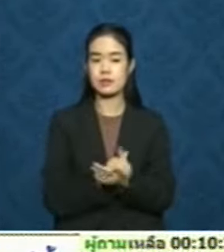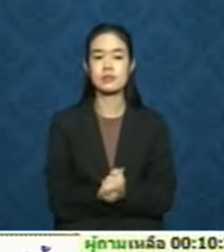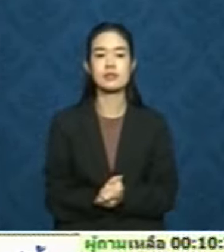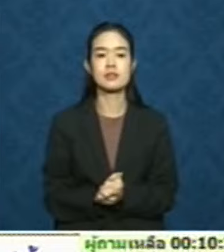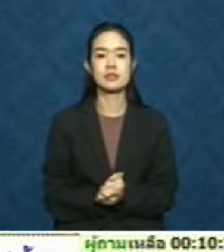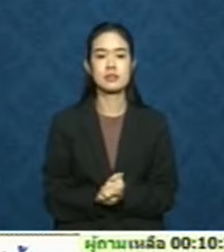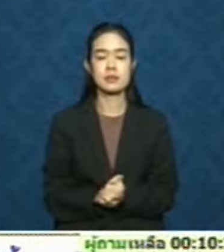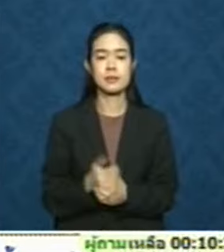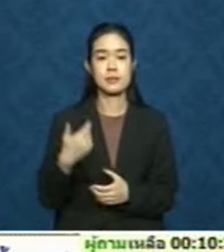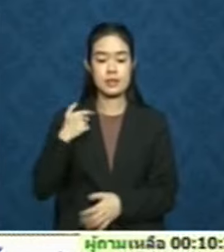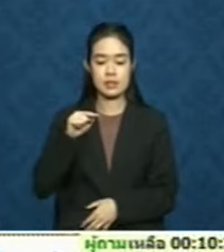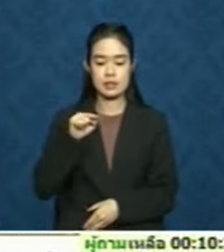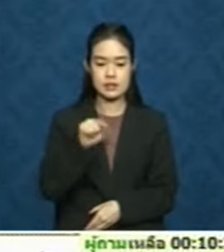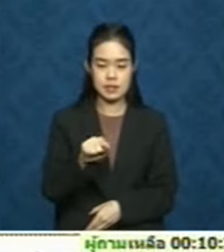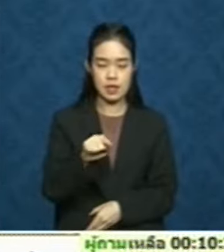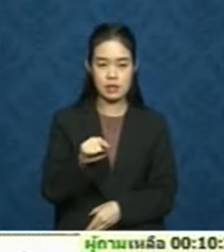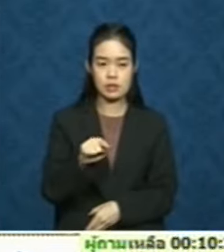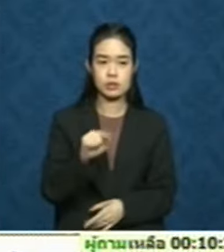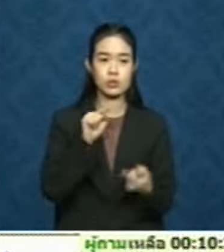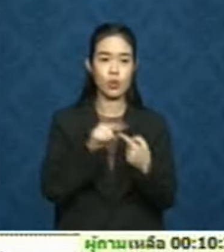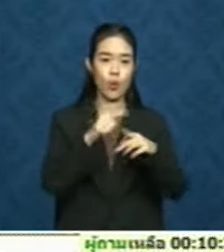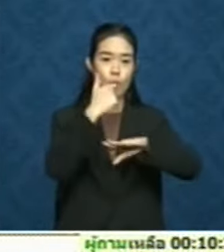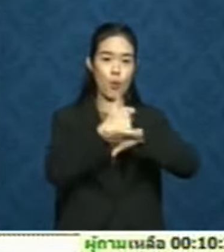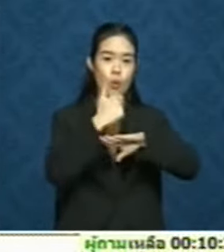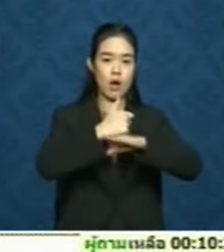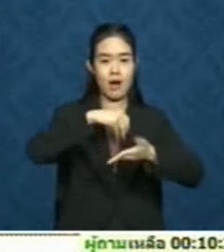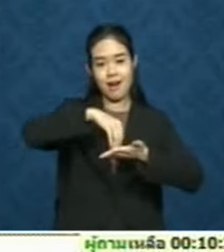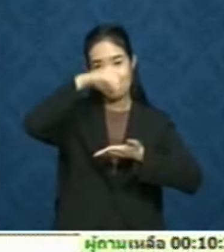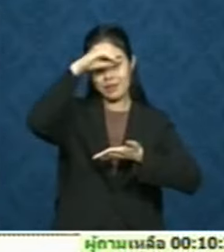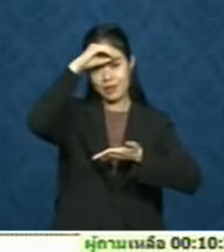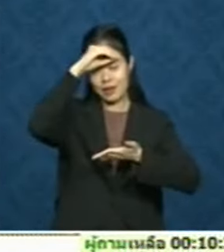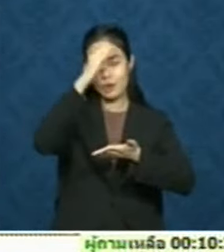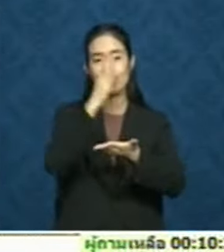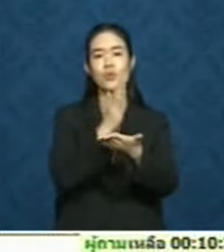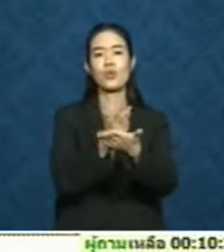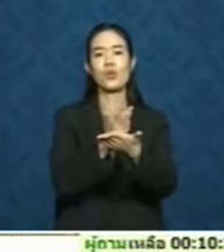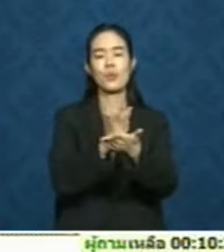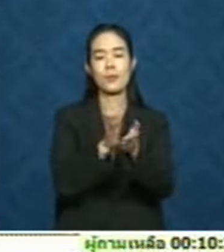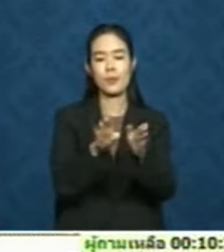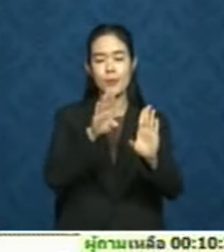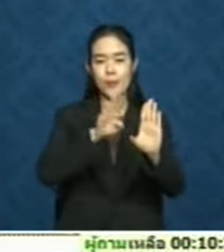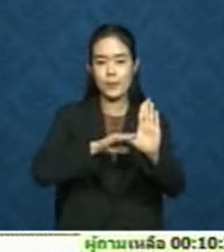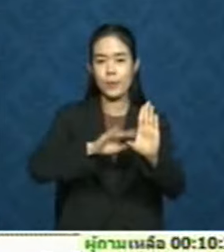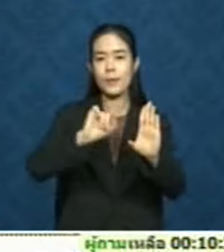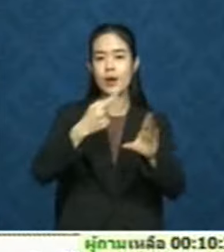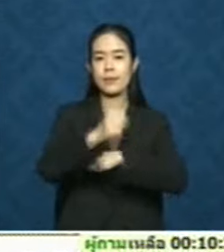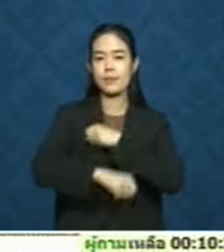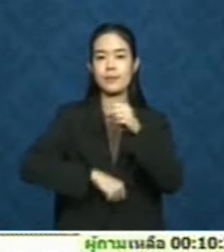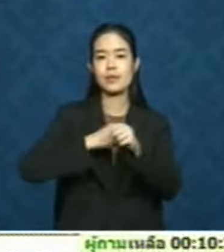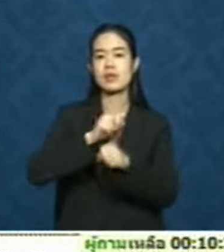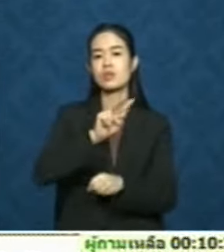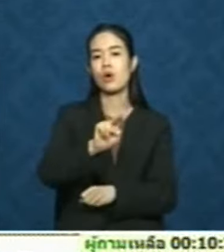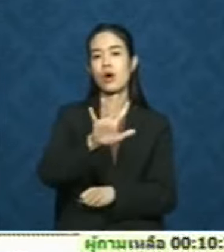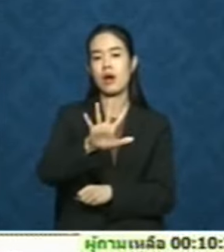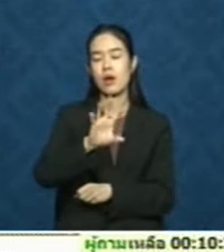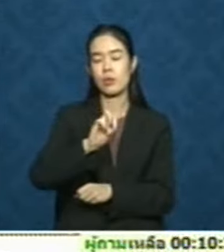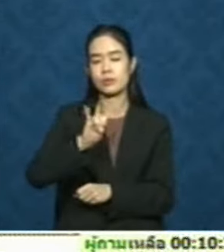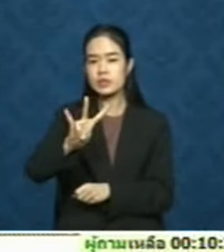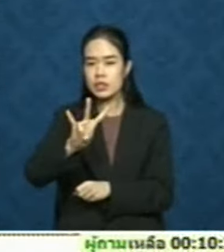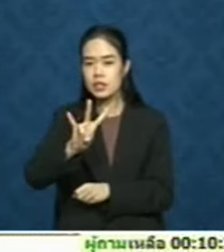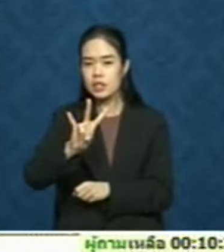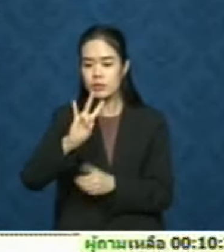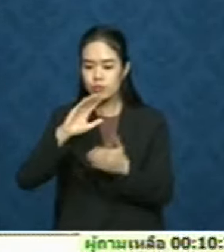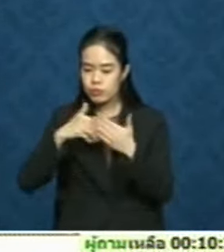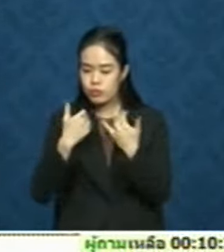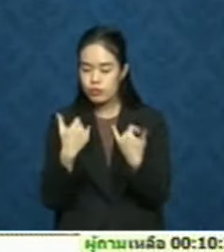คำสั่งไปยังอธิการบดีให้งดรับนักศึกษาใหม่ในปีการศึกษา2567เพื่อลดจำนวนนักศึกษาลงข